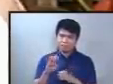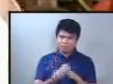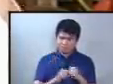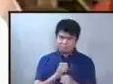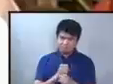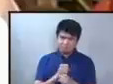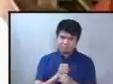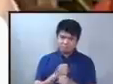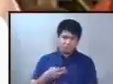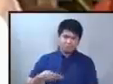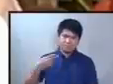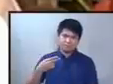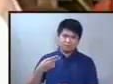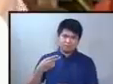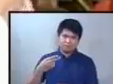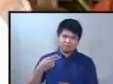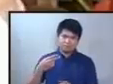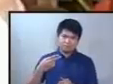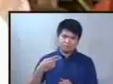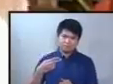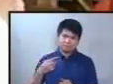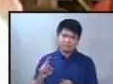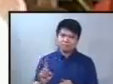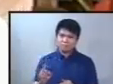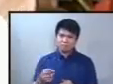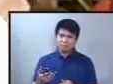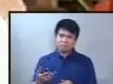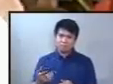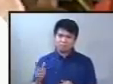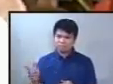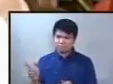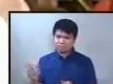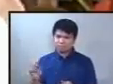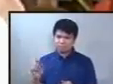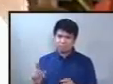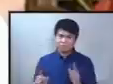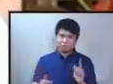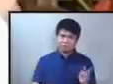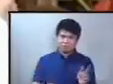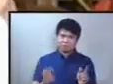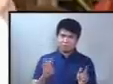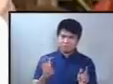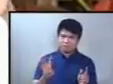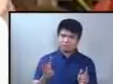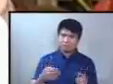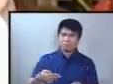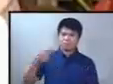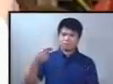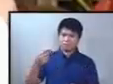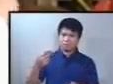from, it's higher than the... From 2011, kung ano yung disbursements natin from 2011 to 2014, mas mataas pa yung disbursements